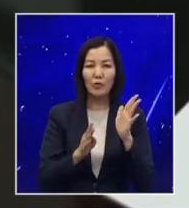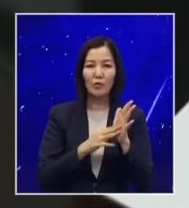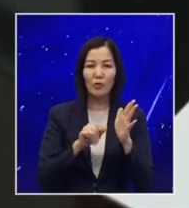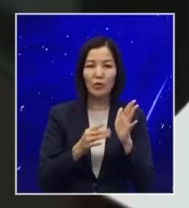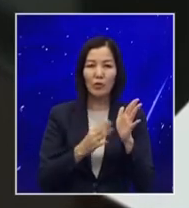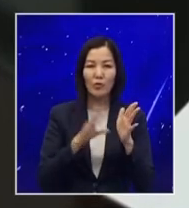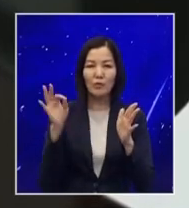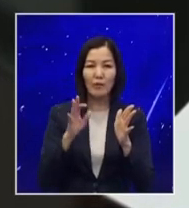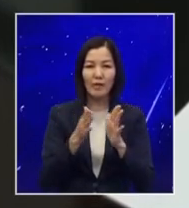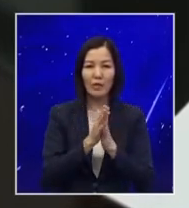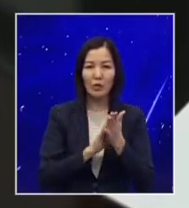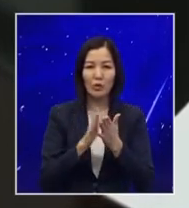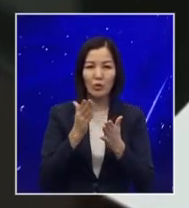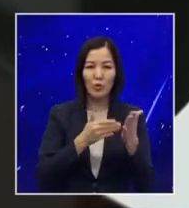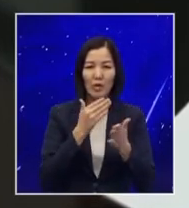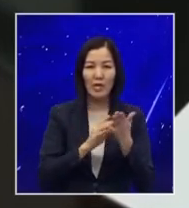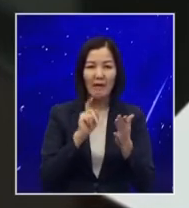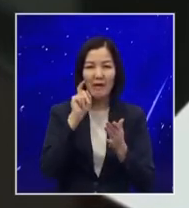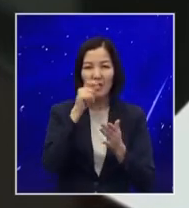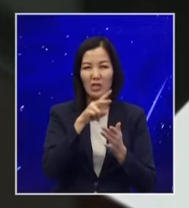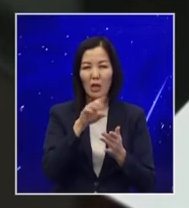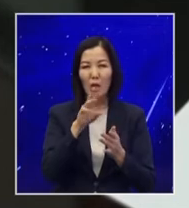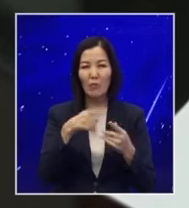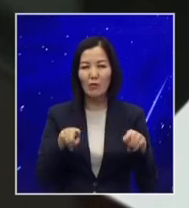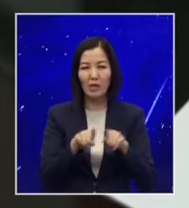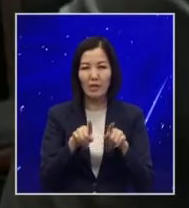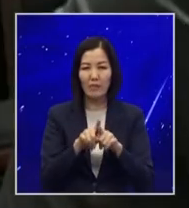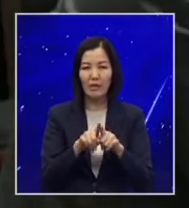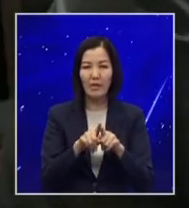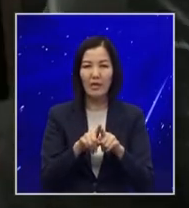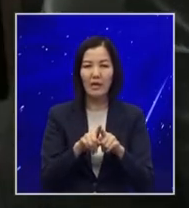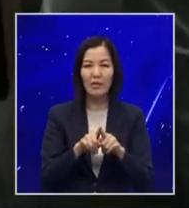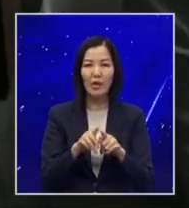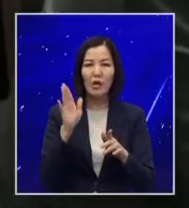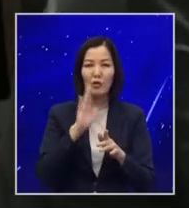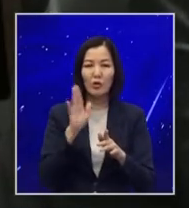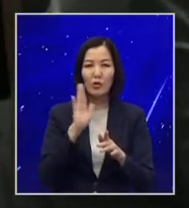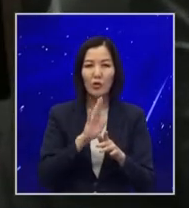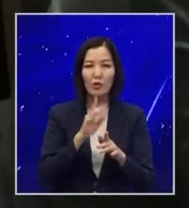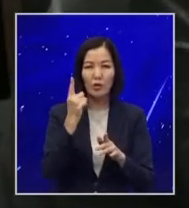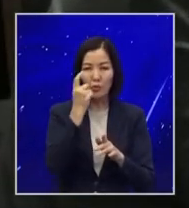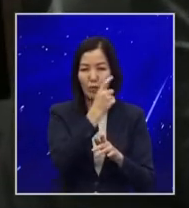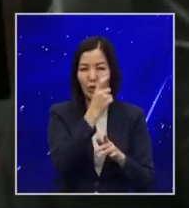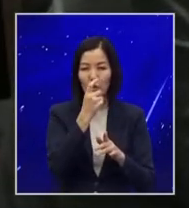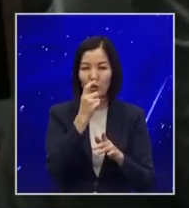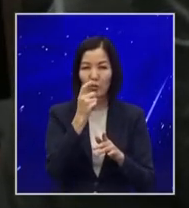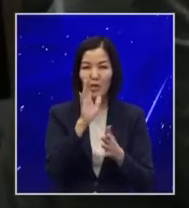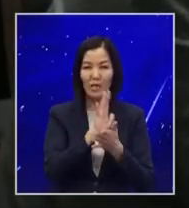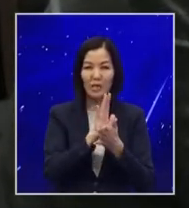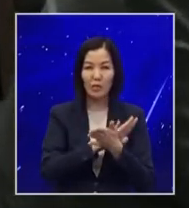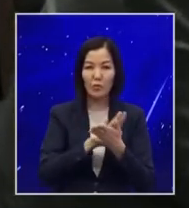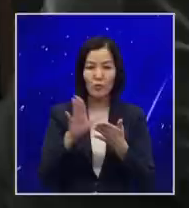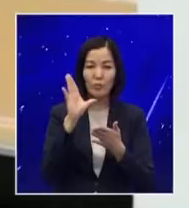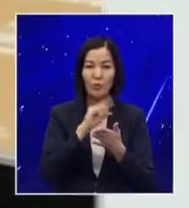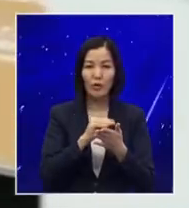99.9%-ін жояды екен. Дәмі қышқыл, лимон дәміне ұқсайды. Сарапшылардың сөзінше сұйықтықты тіпті көзге шашса микробтарды жояды. Сонымен